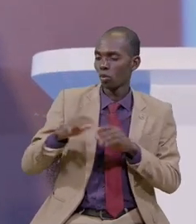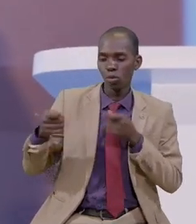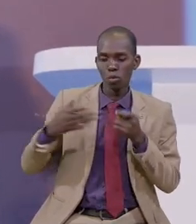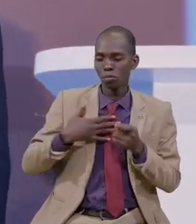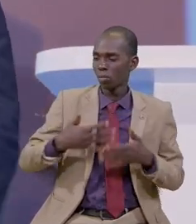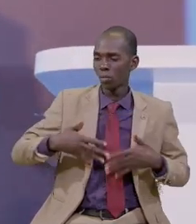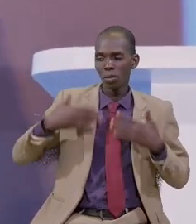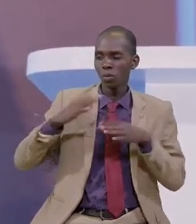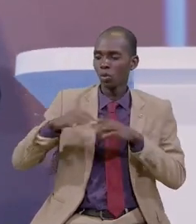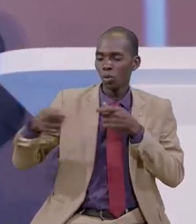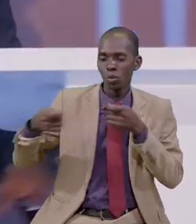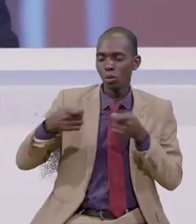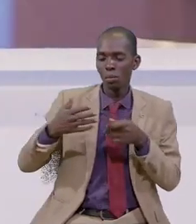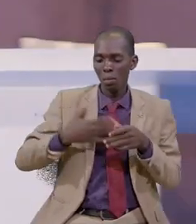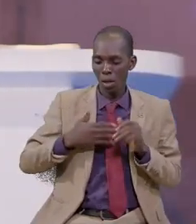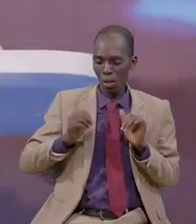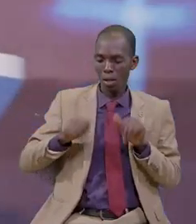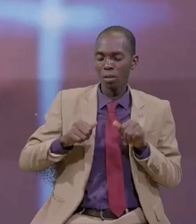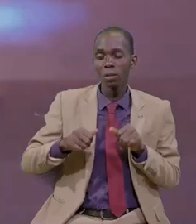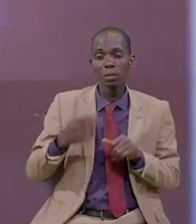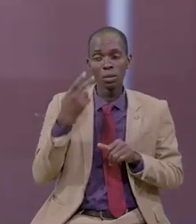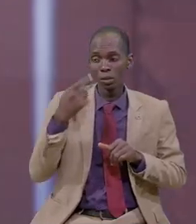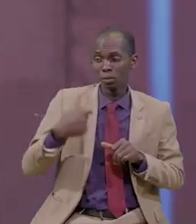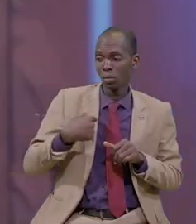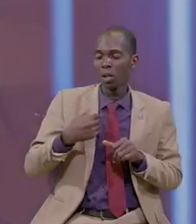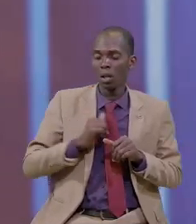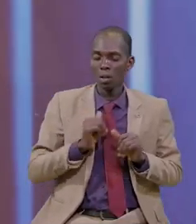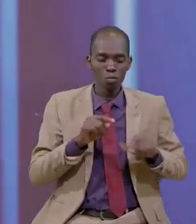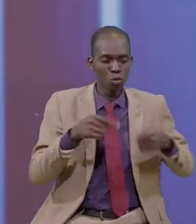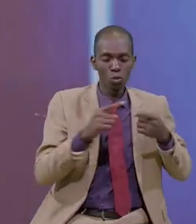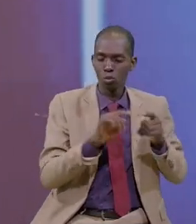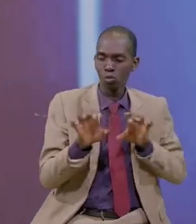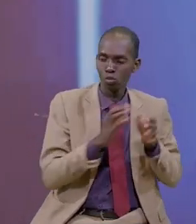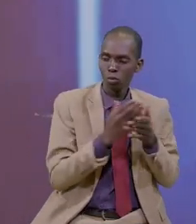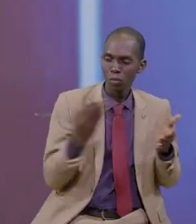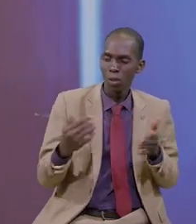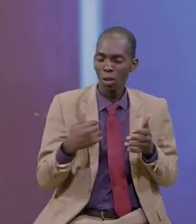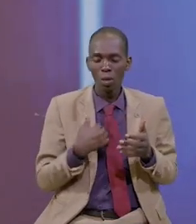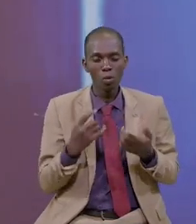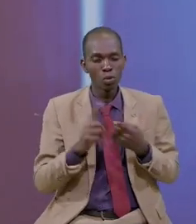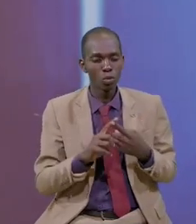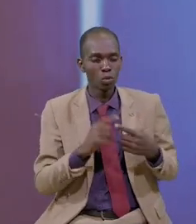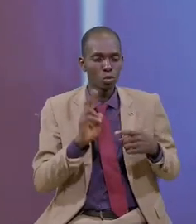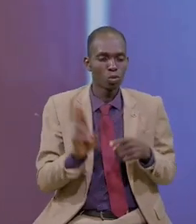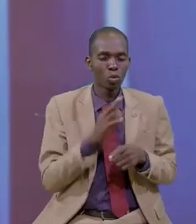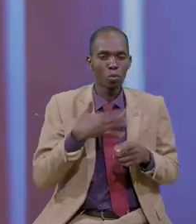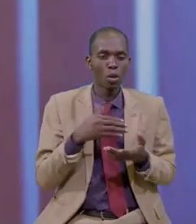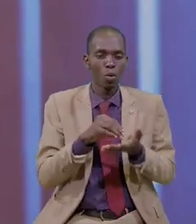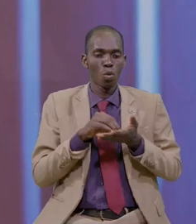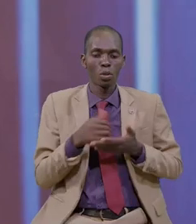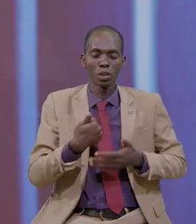ne contrôle pas mes activités. Je vais faire quelque chose, je veux appliquer ma volonté.